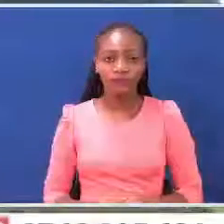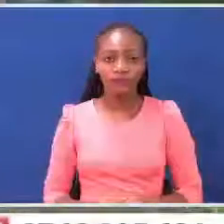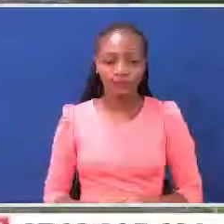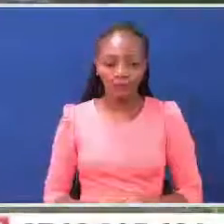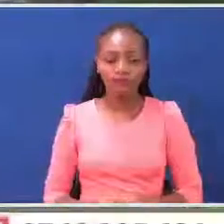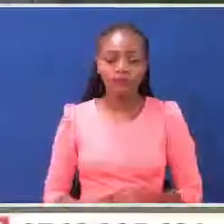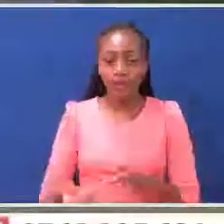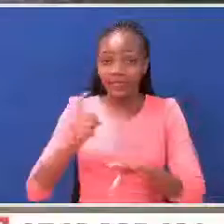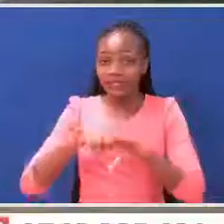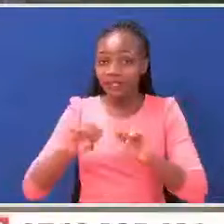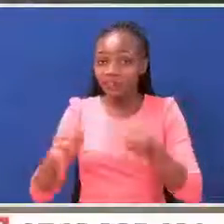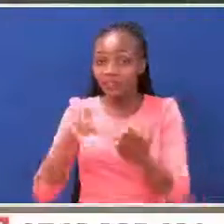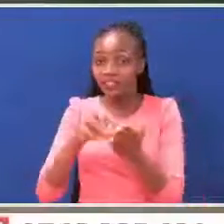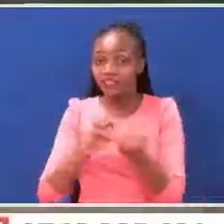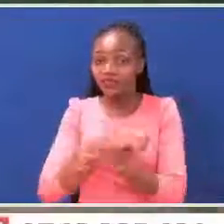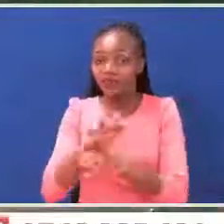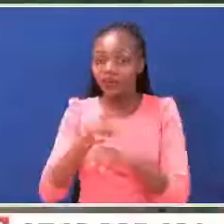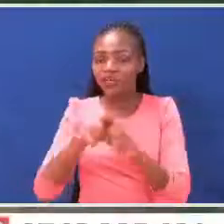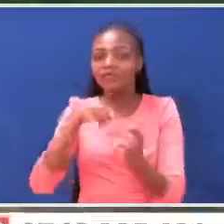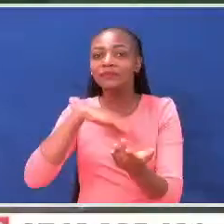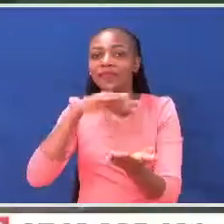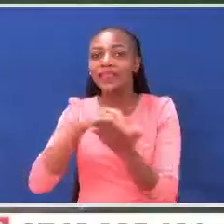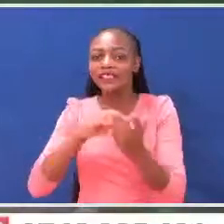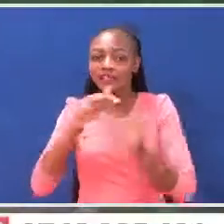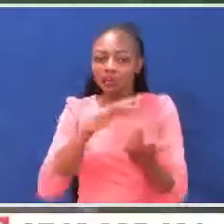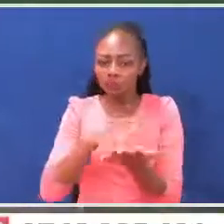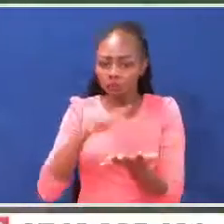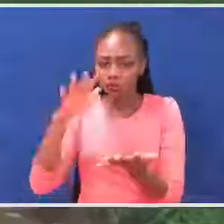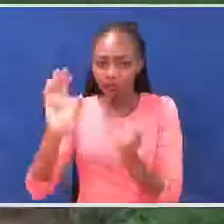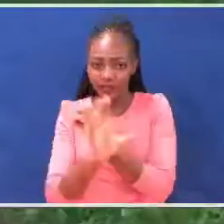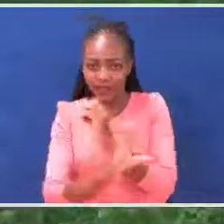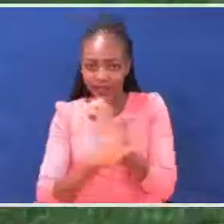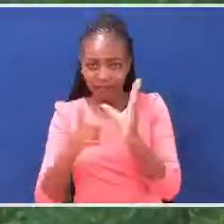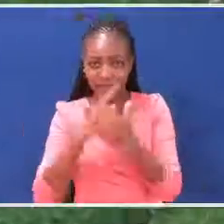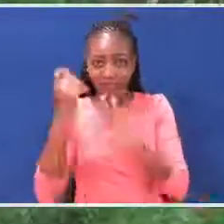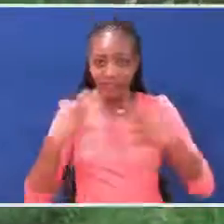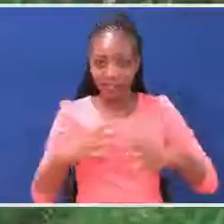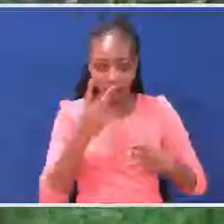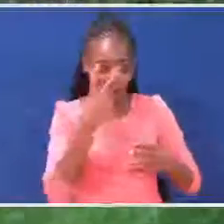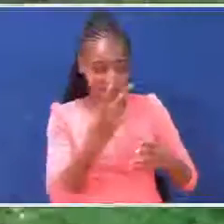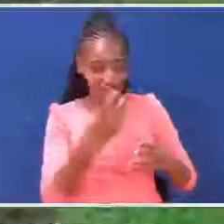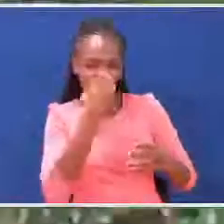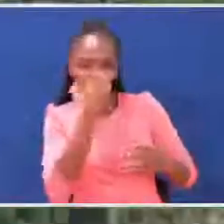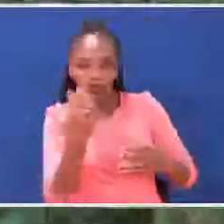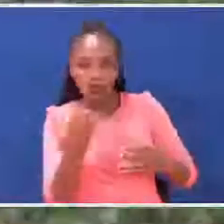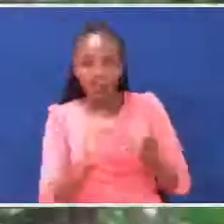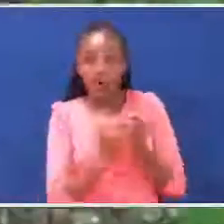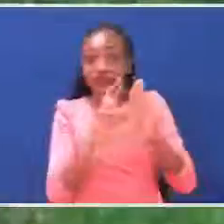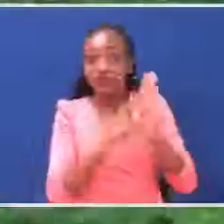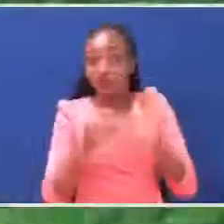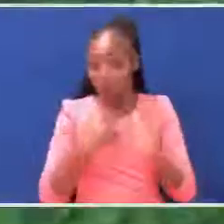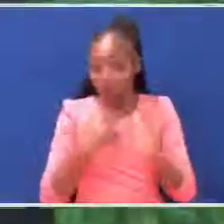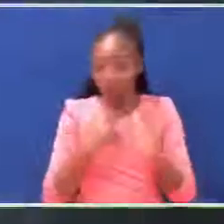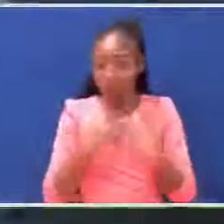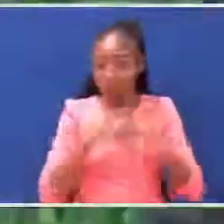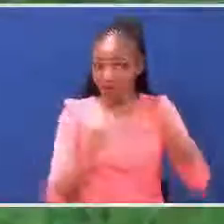Huku visa vipya vya korona pamoja na vifo vikiendelea kuongezeka nchini, Wakenya wengi wameonekana kupuuza kanuni na sheria zilizowekwa